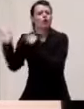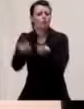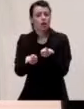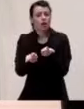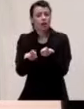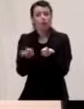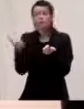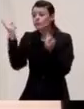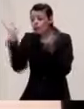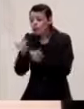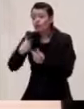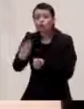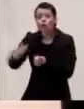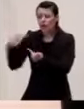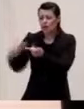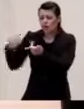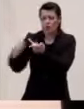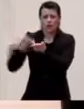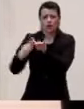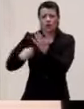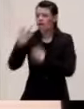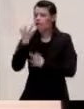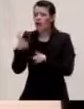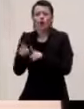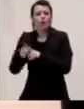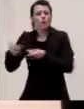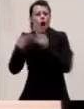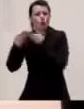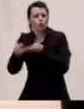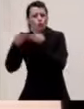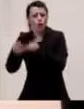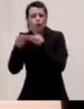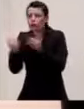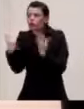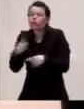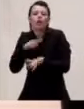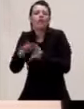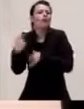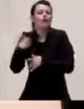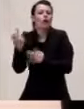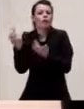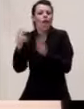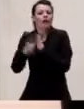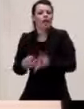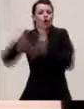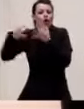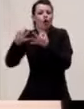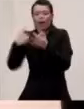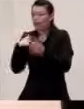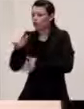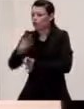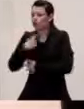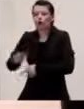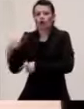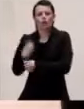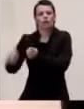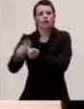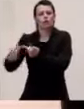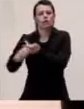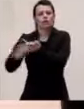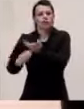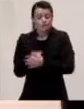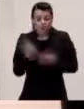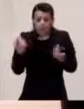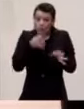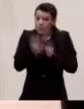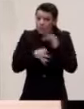di alleggerimento del carico erano pressoché la regola. In queste condizioni i pazienti avevano